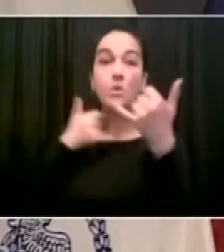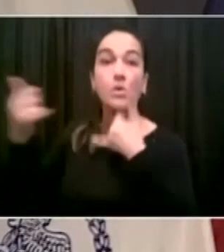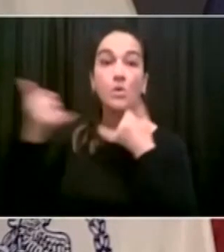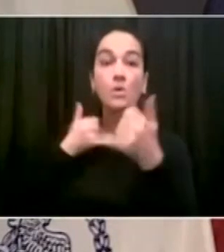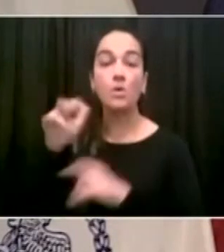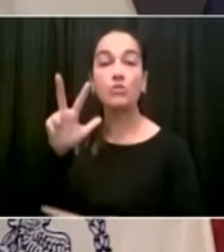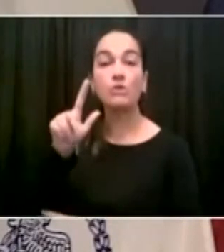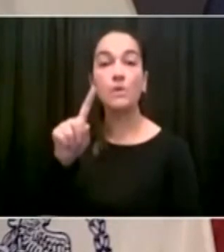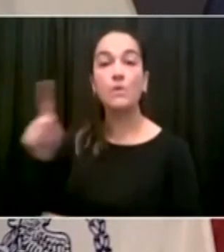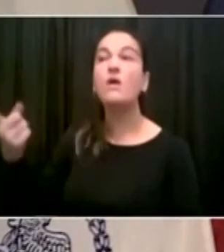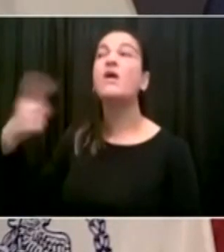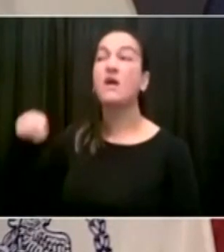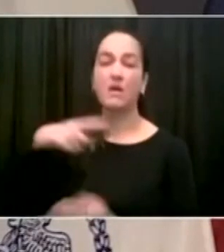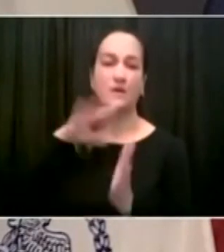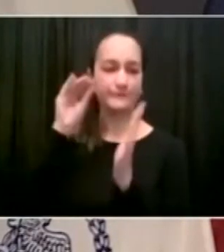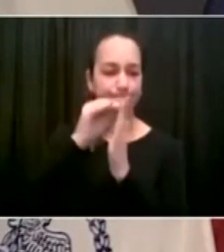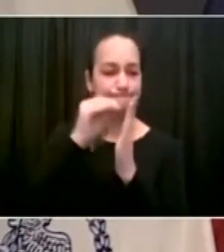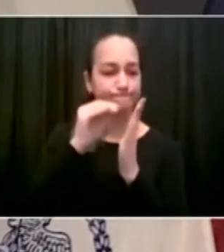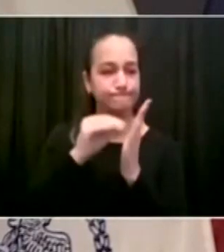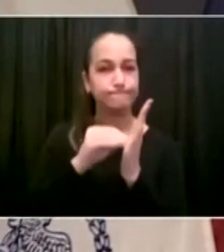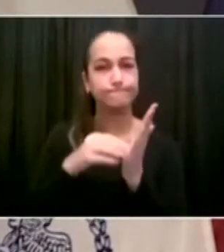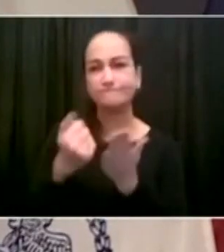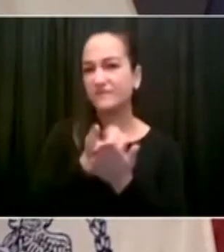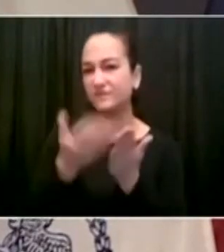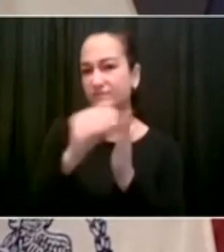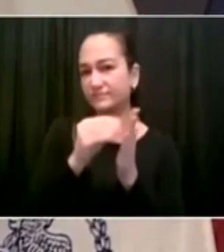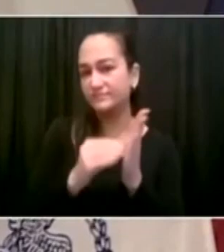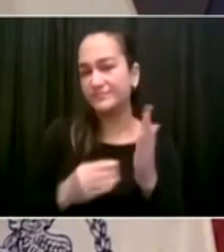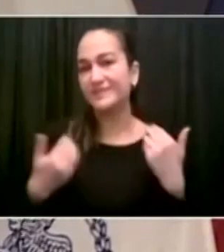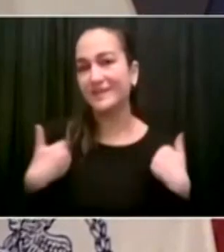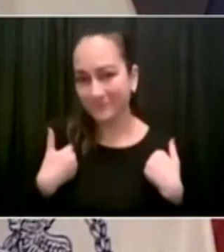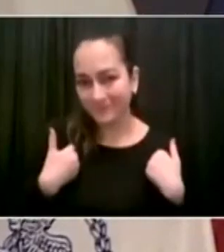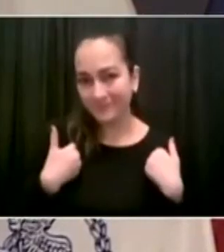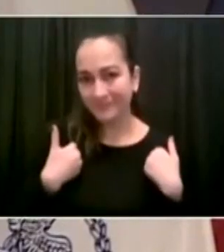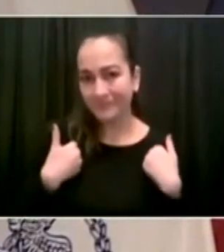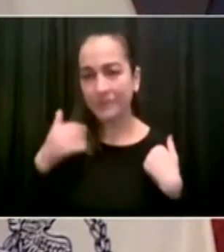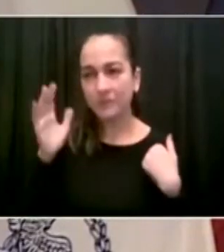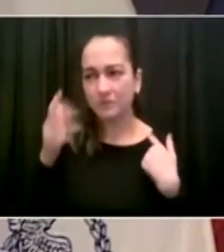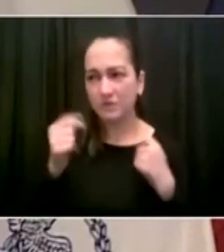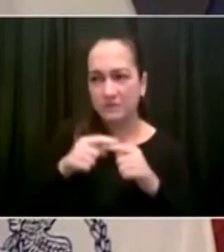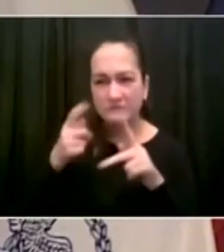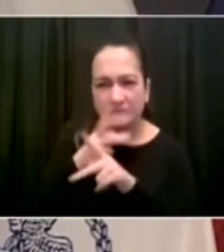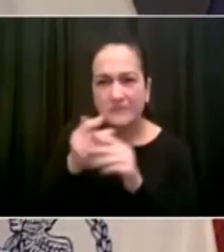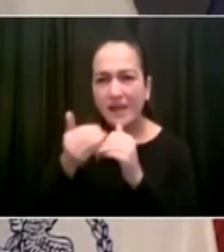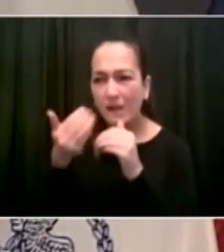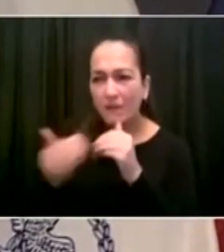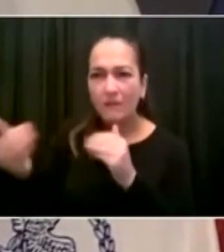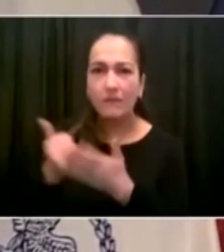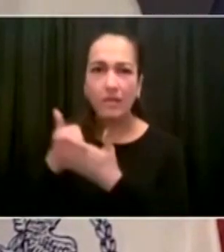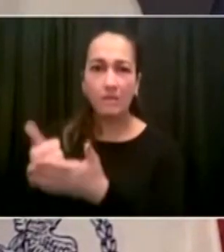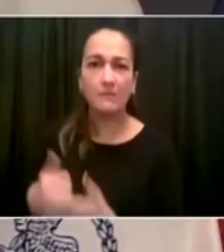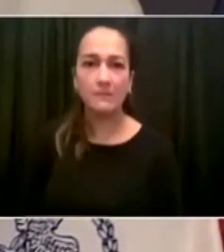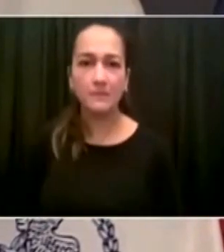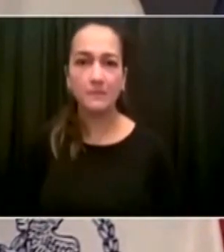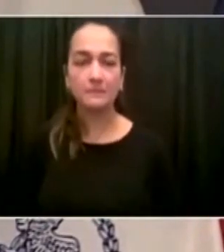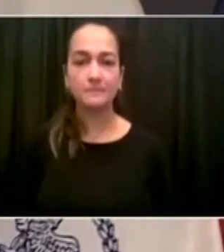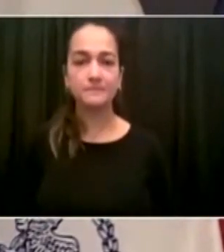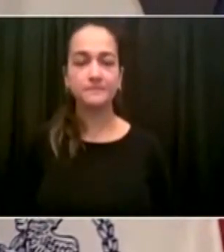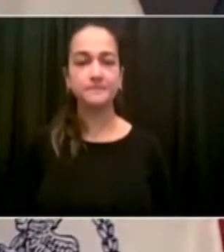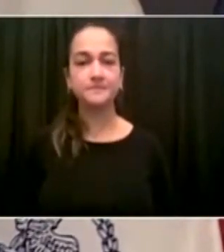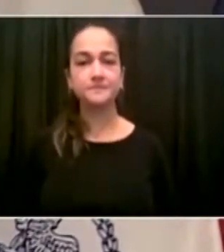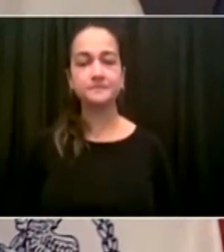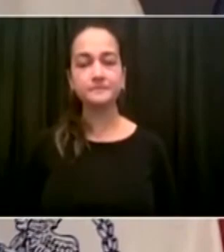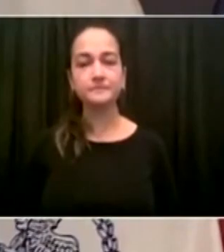누구를 어떻게 보호할 것인가 에 대한 선택은 nypd 자체적으로 결정하는 것이라 며 본인이 강제로